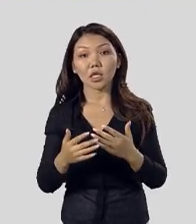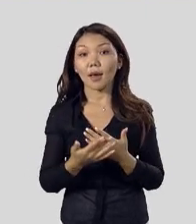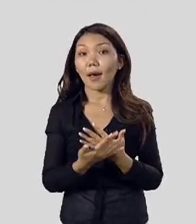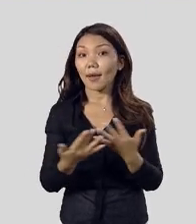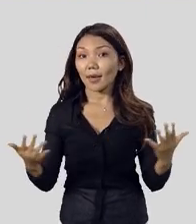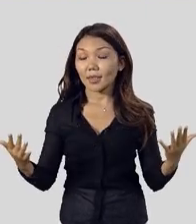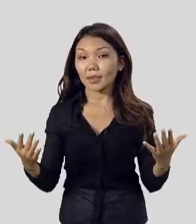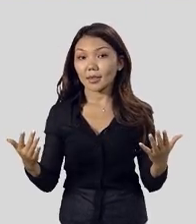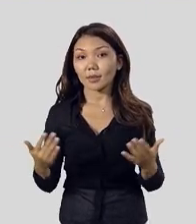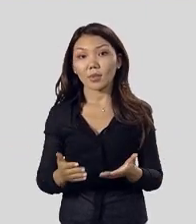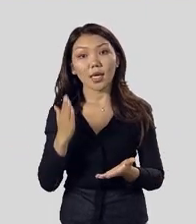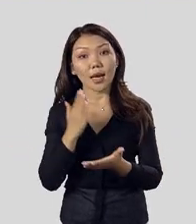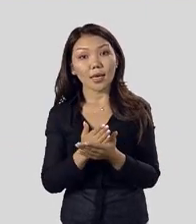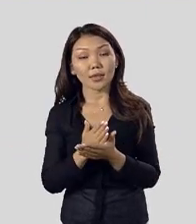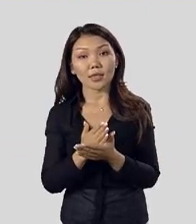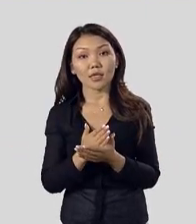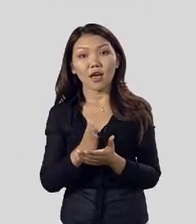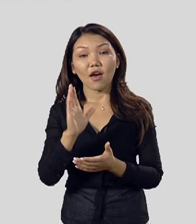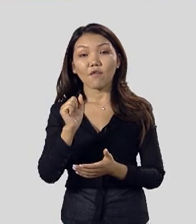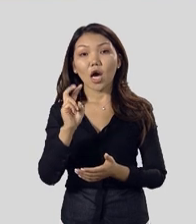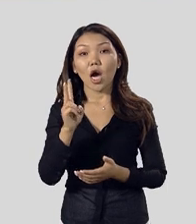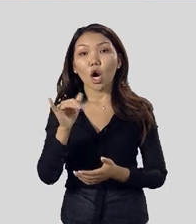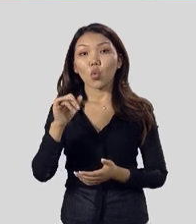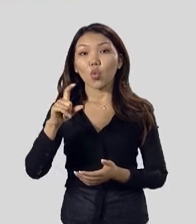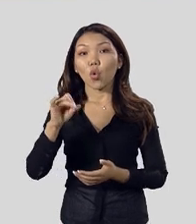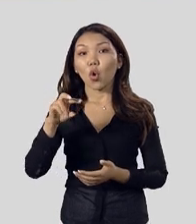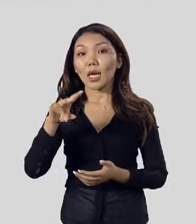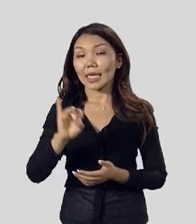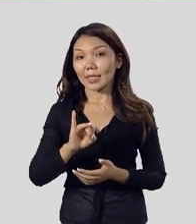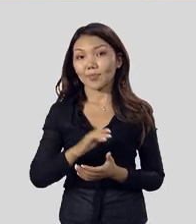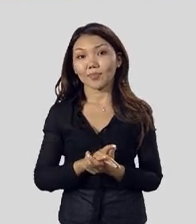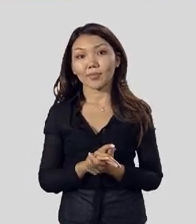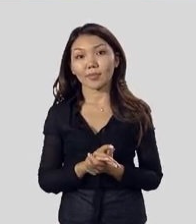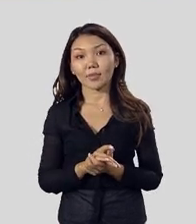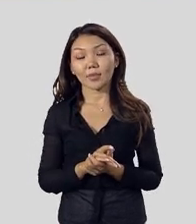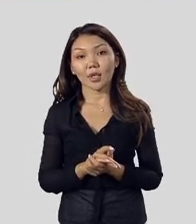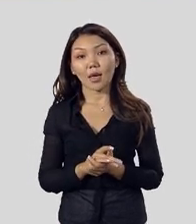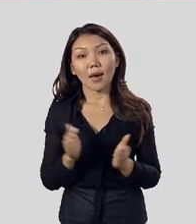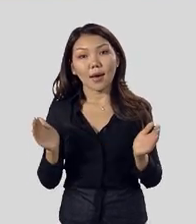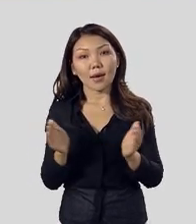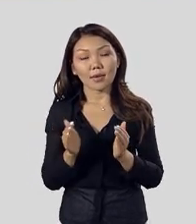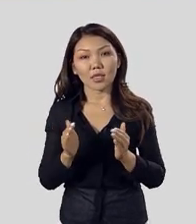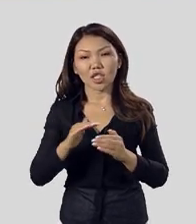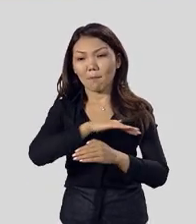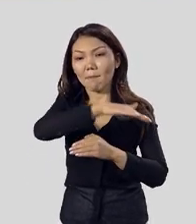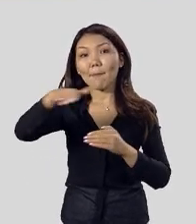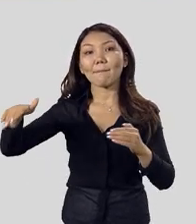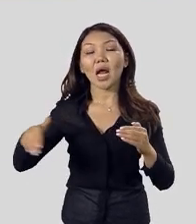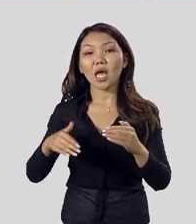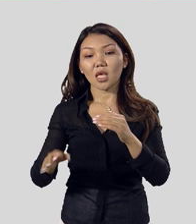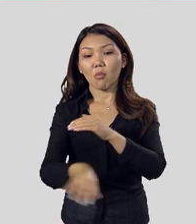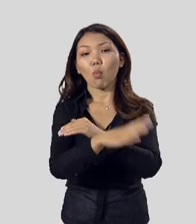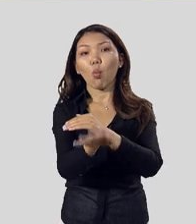характерны вакуоли в акуле представляет собой ограниченные мембраной полости у